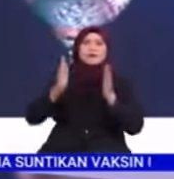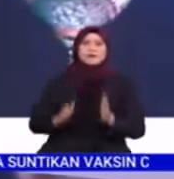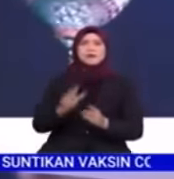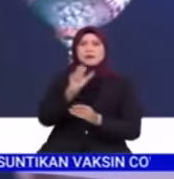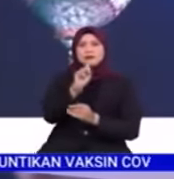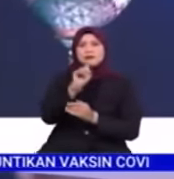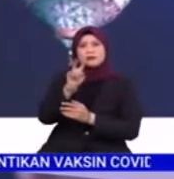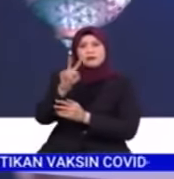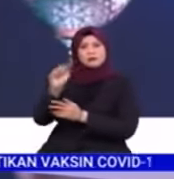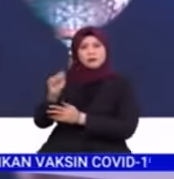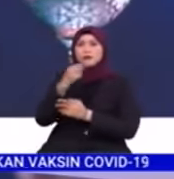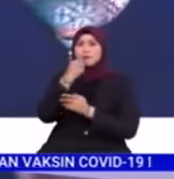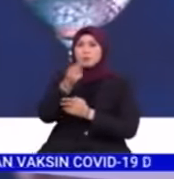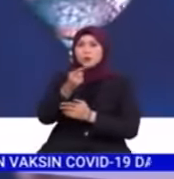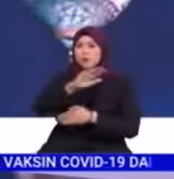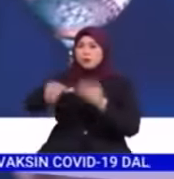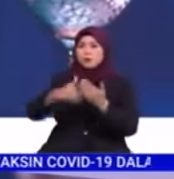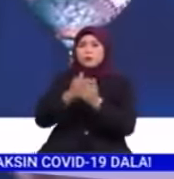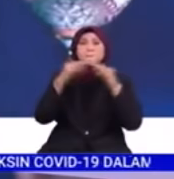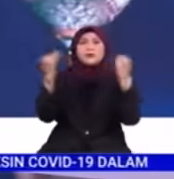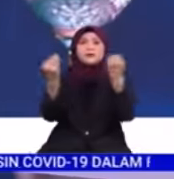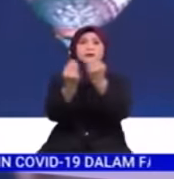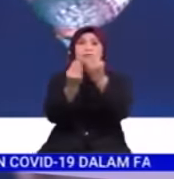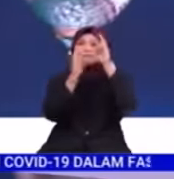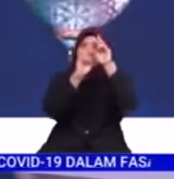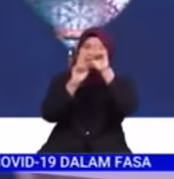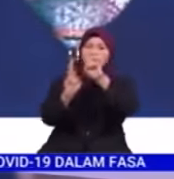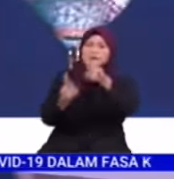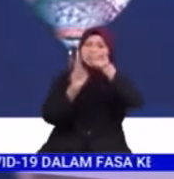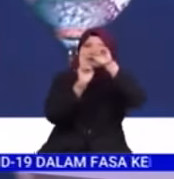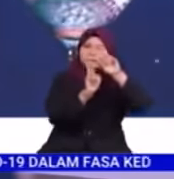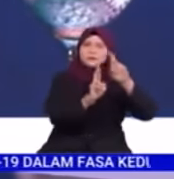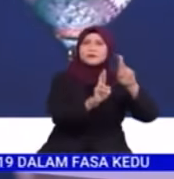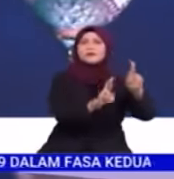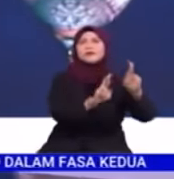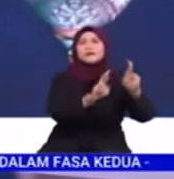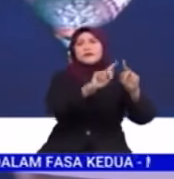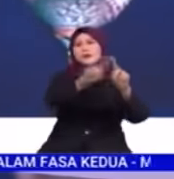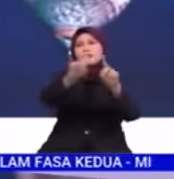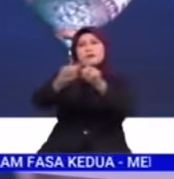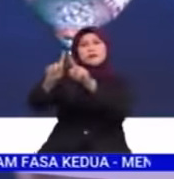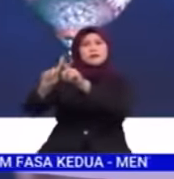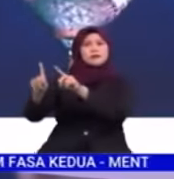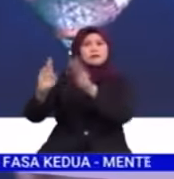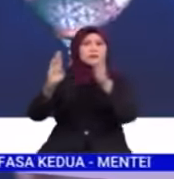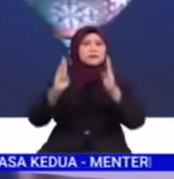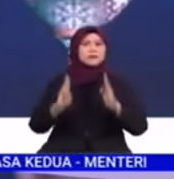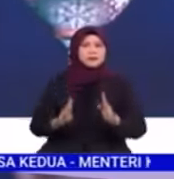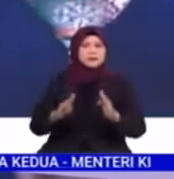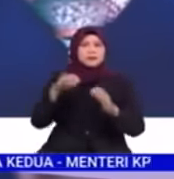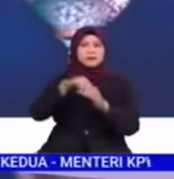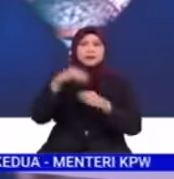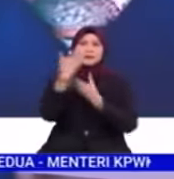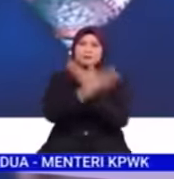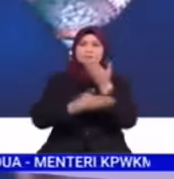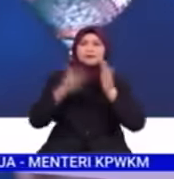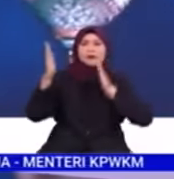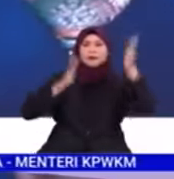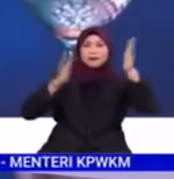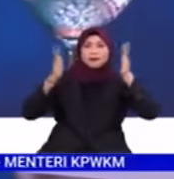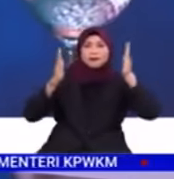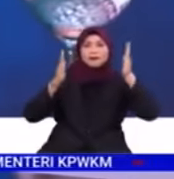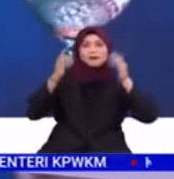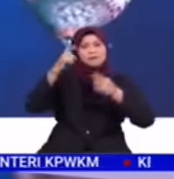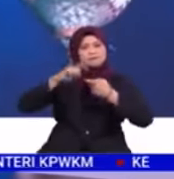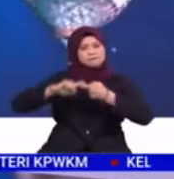Pandean menuntut masyarakat agar saling menghormati dan menjadikan perbedaan secara ke pembagian dalam negara sebagai pengikat